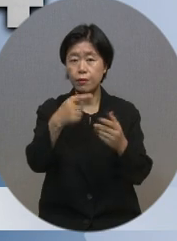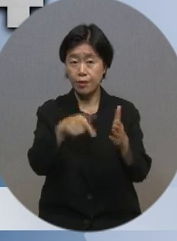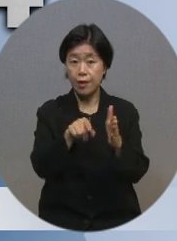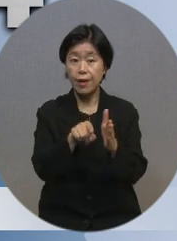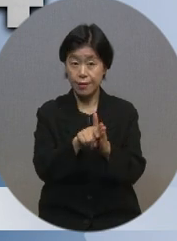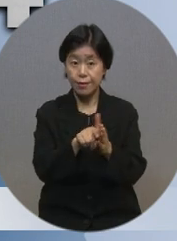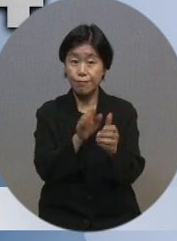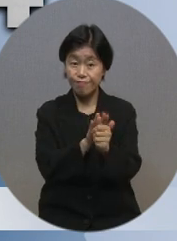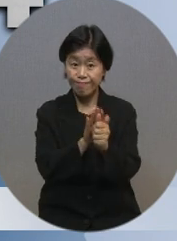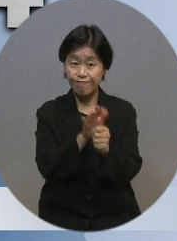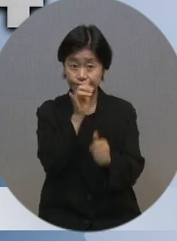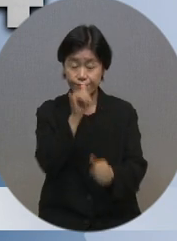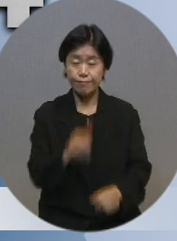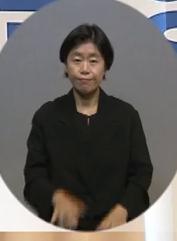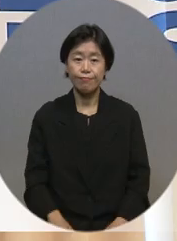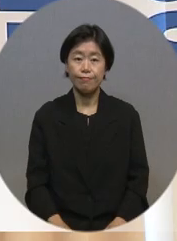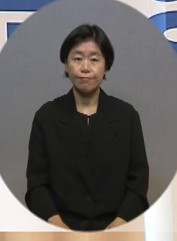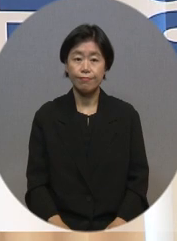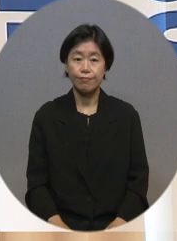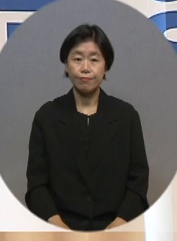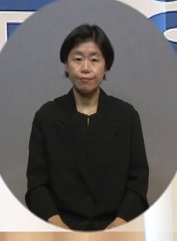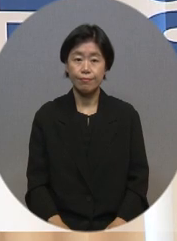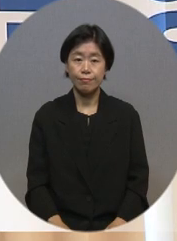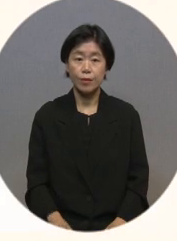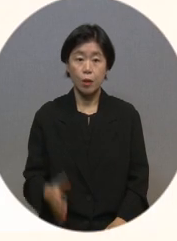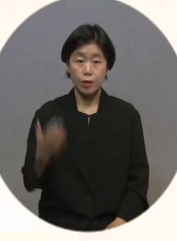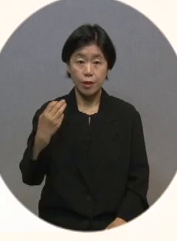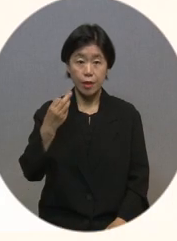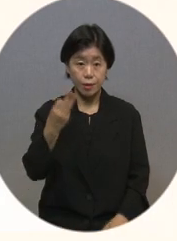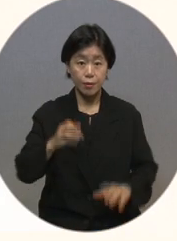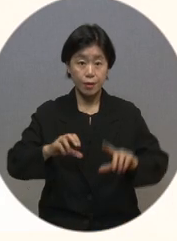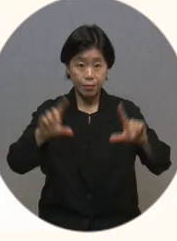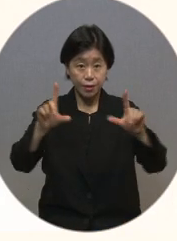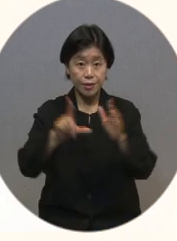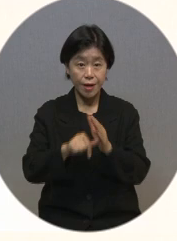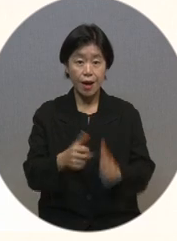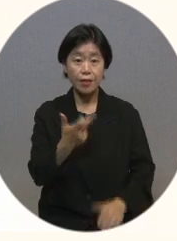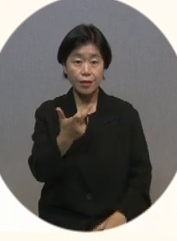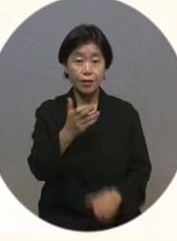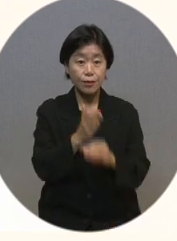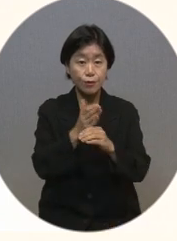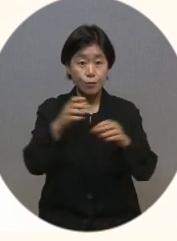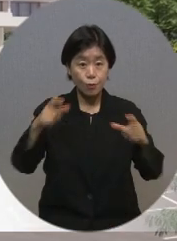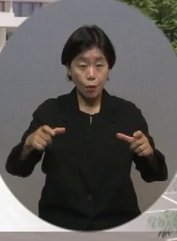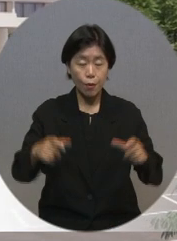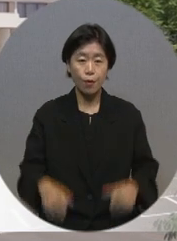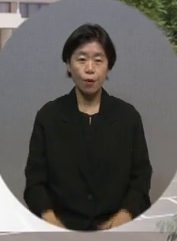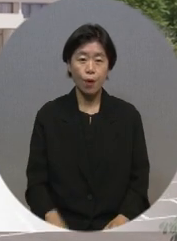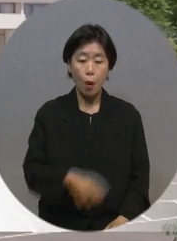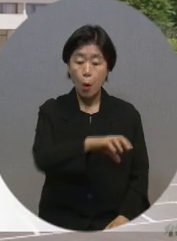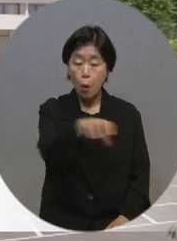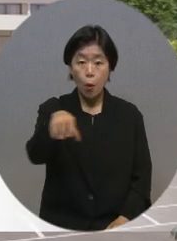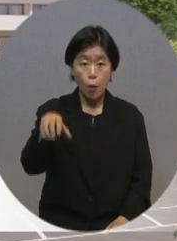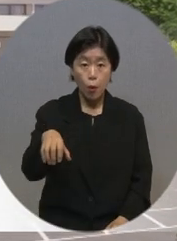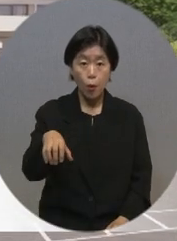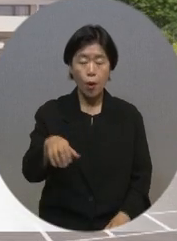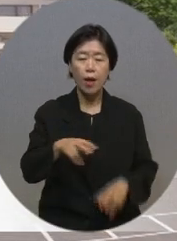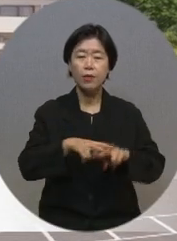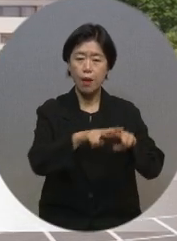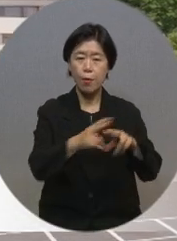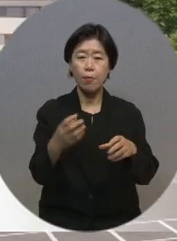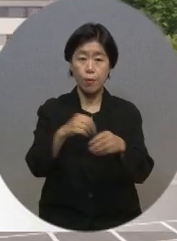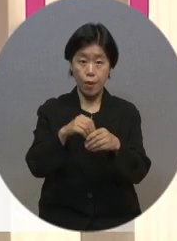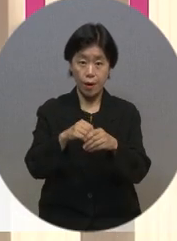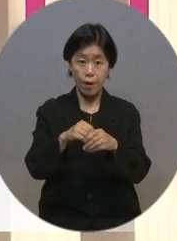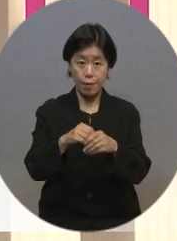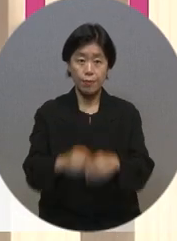기자가 전합니다 지난 13일 지리 상권 지자체와 남원 의료원 등 일곱개 보건 의료 기관과 함께